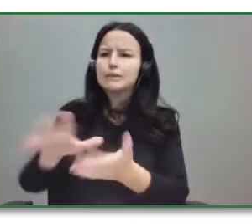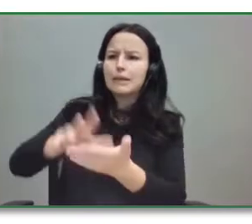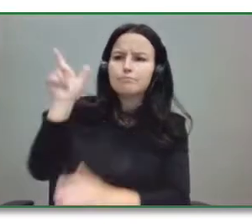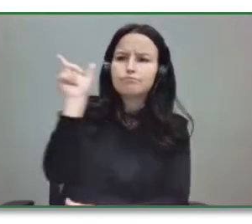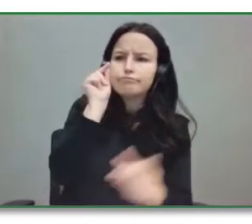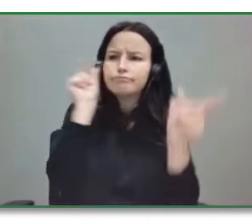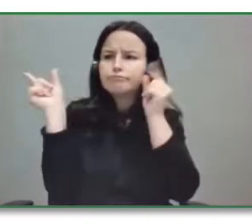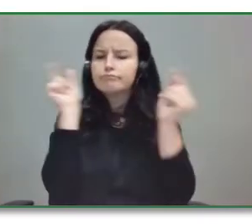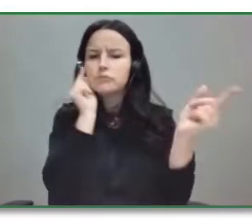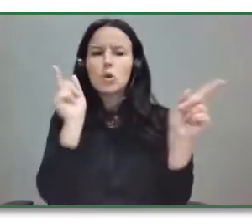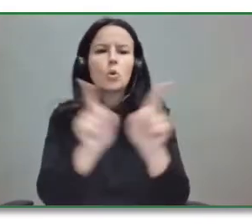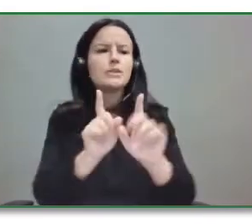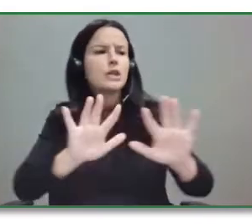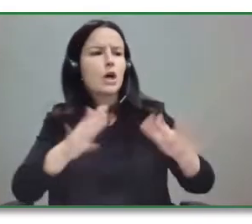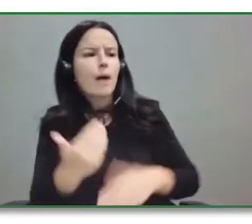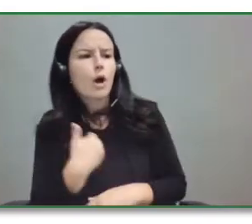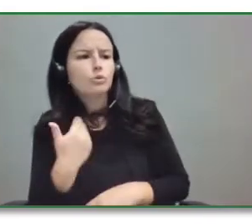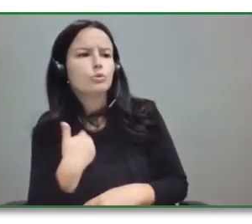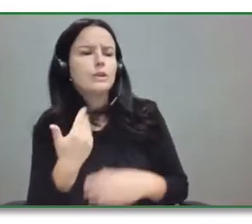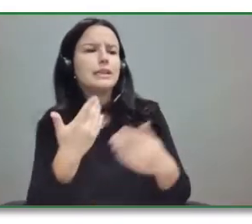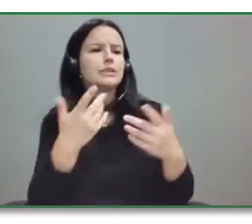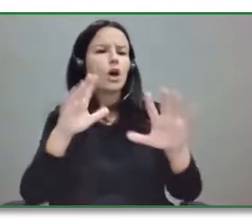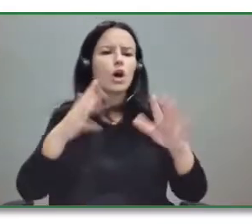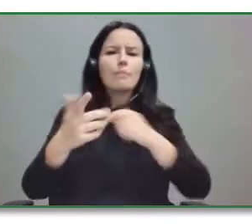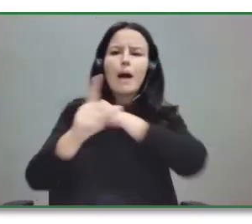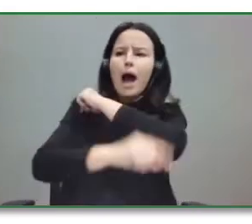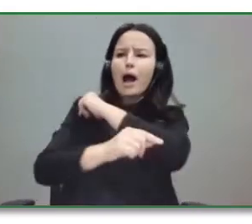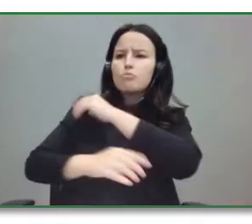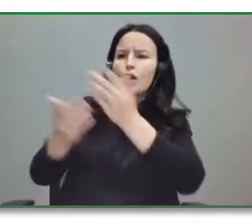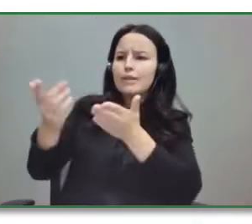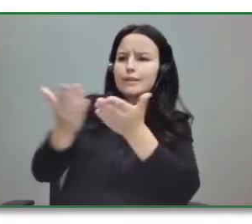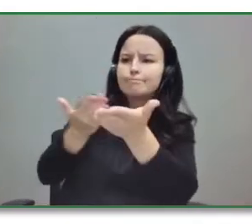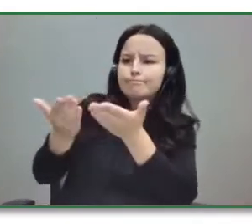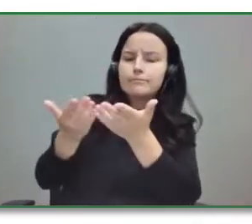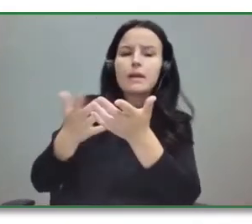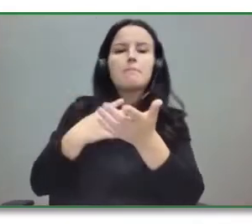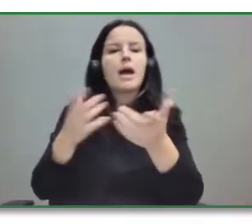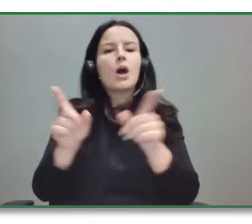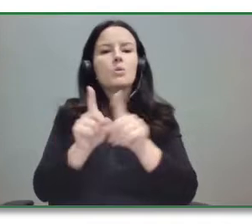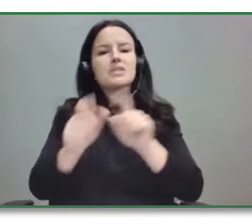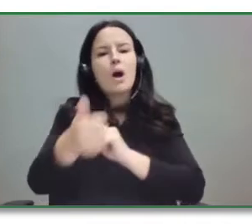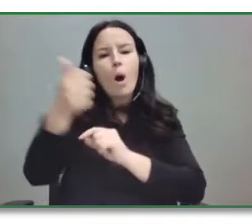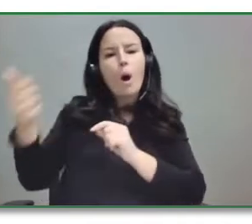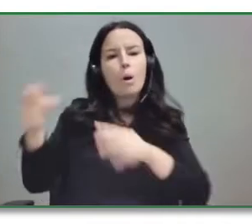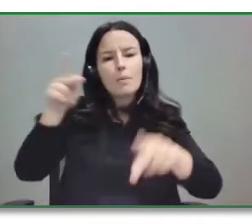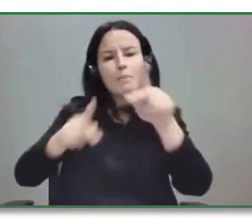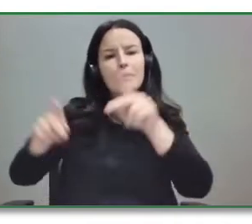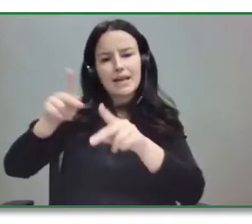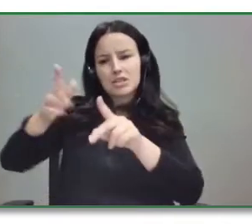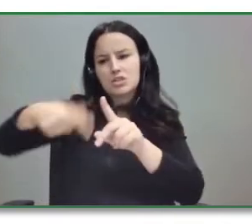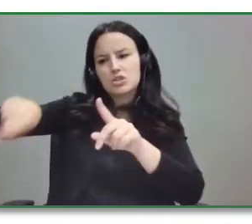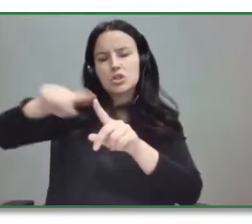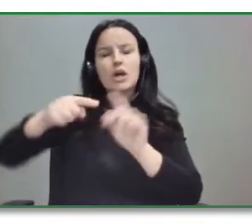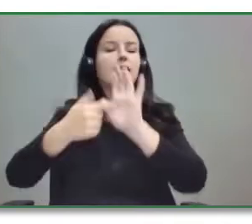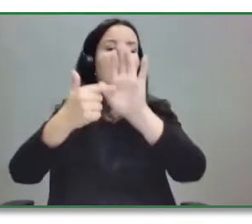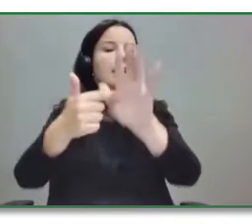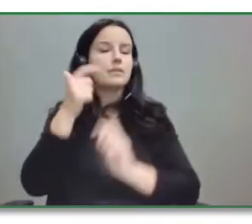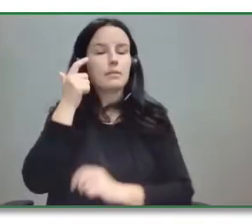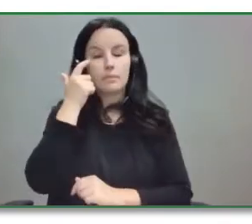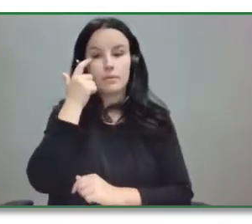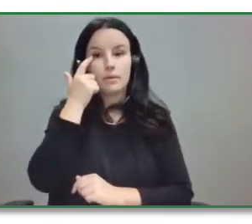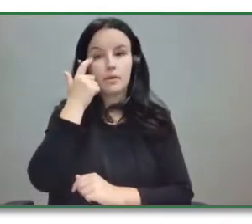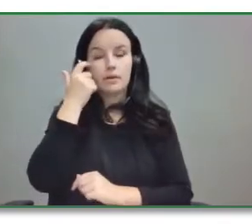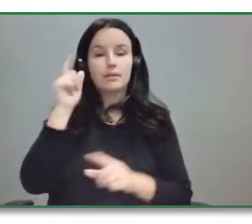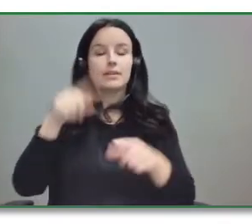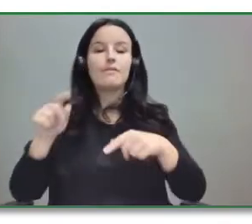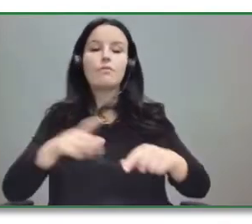installations, interagissent avec le personnel et les autres participants au programme. Ça a à faire avec, par exemple, l'affichage pour